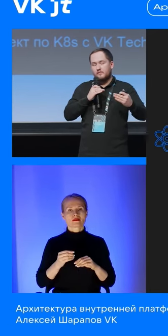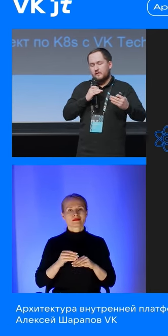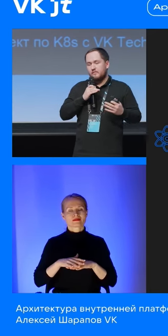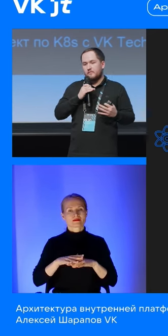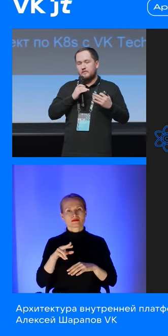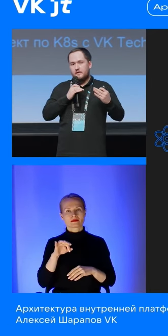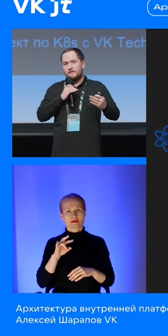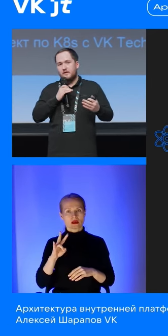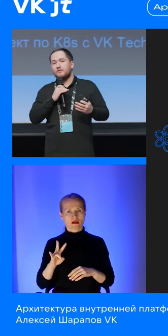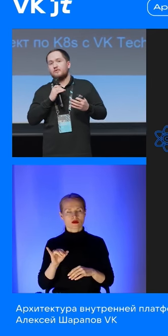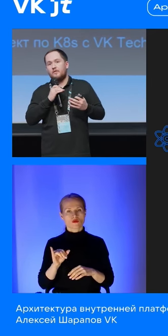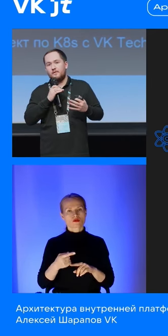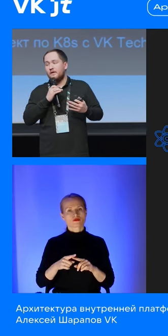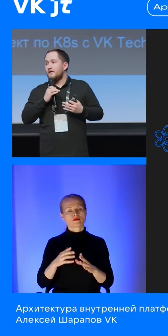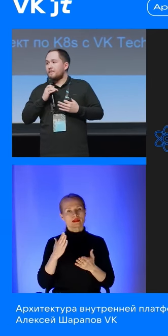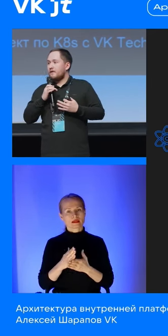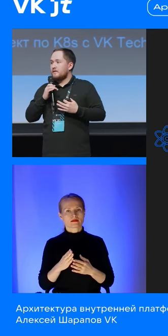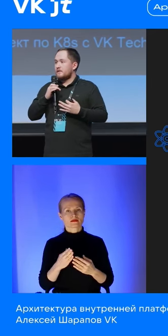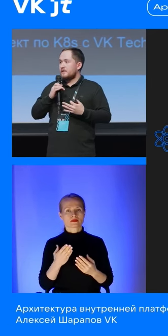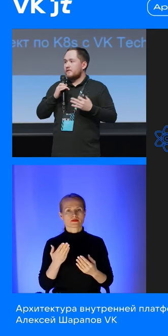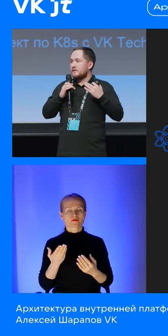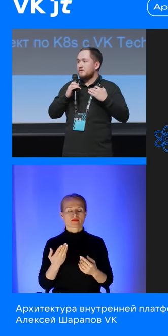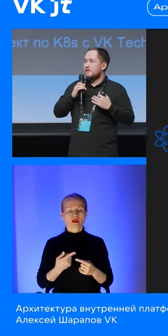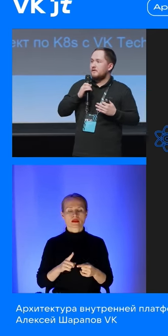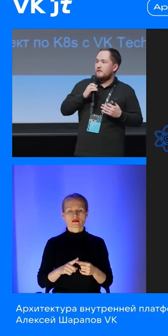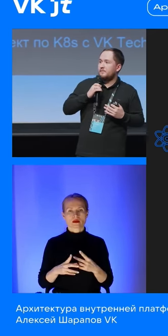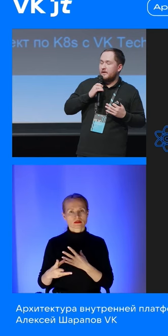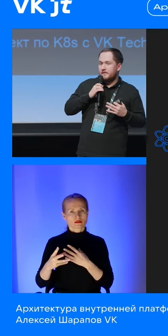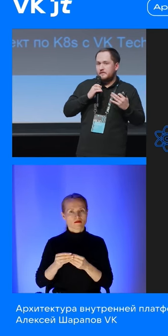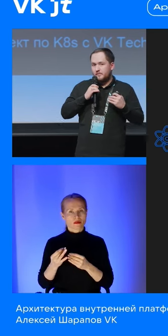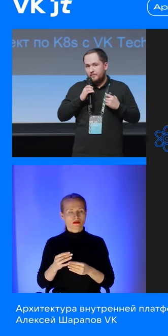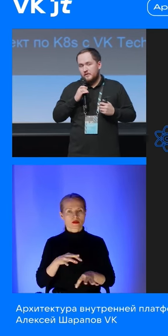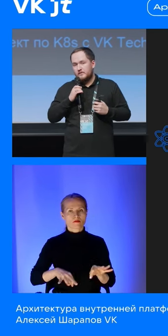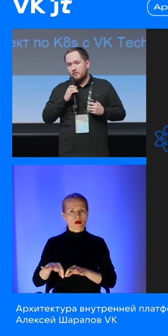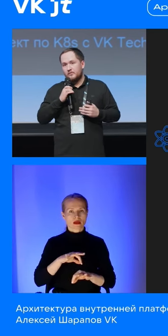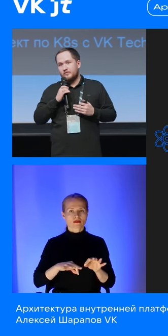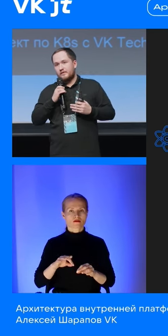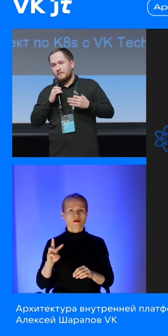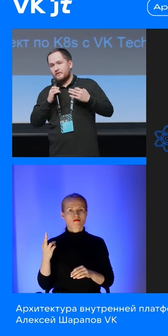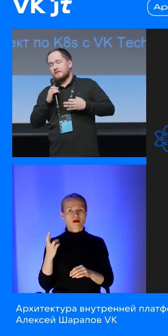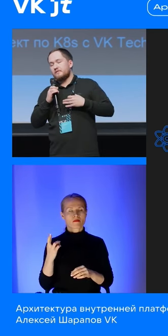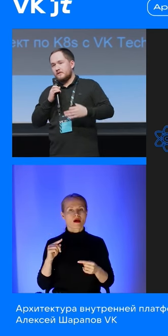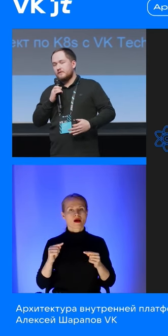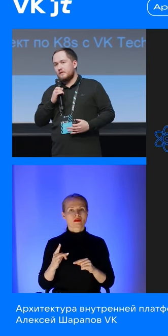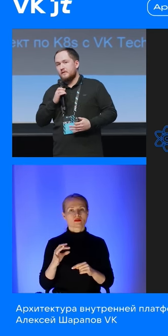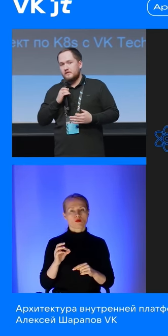у которых был там и есть хороший опыт это совместный проект СБ по